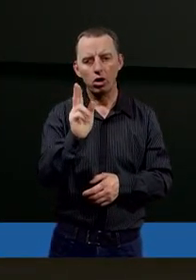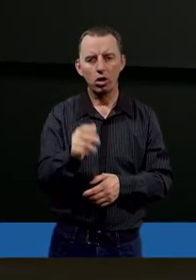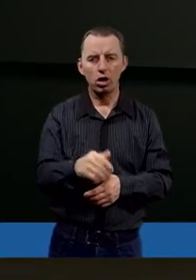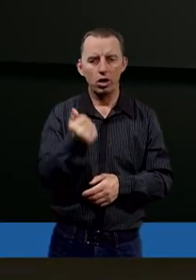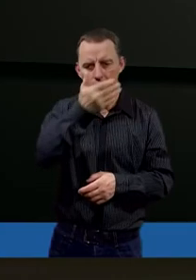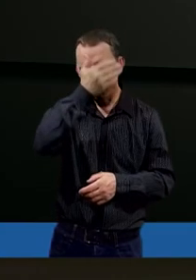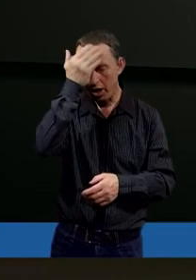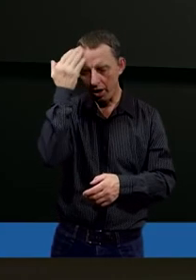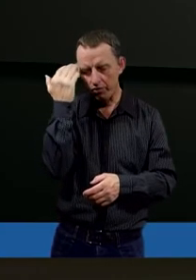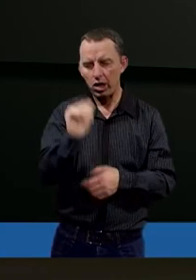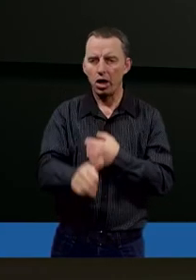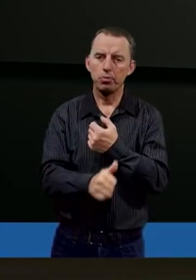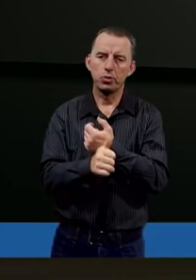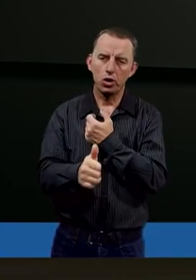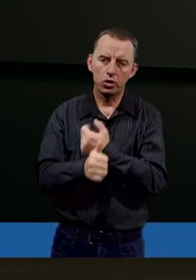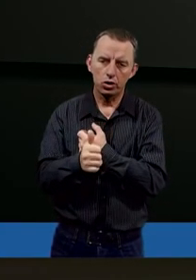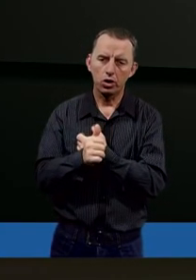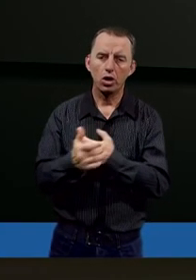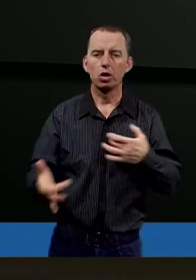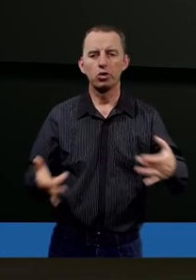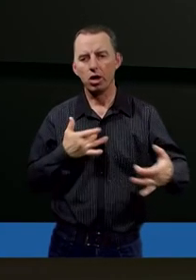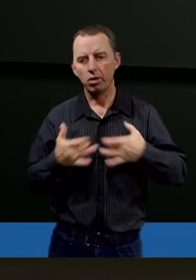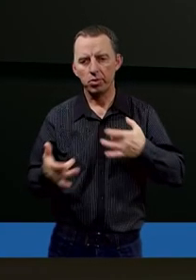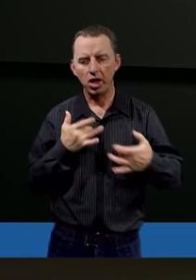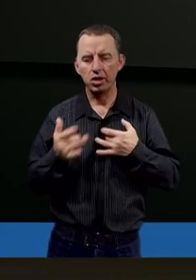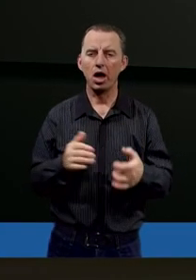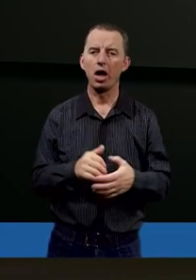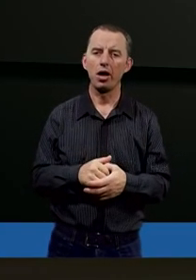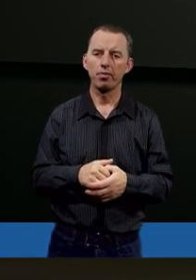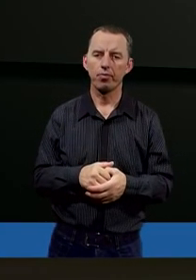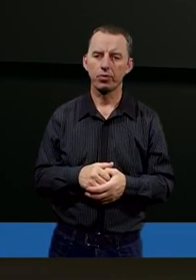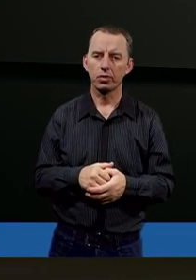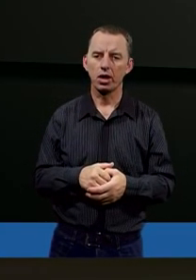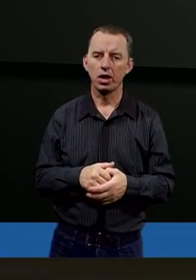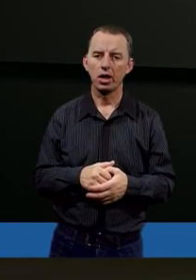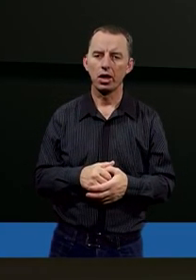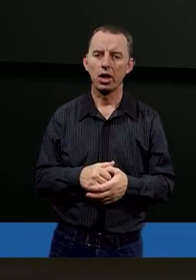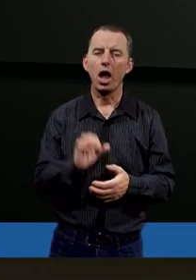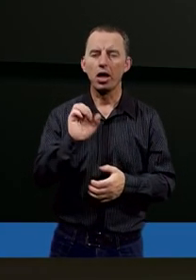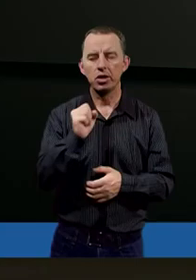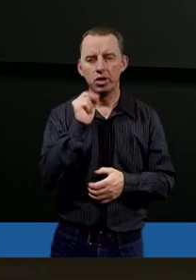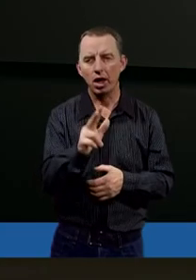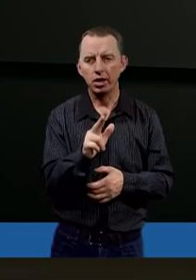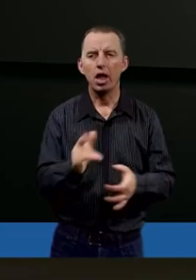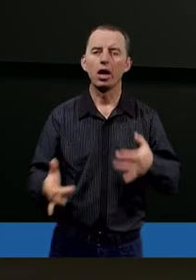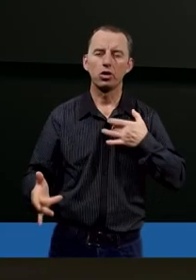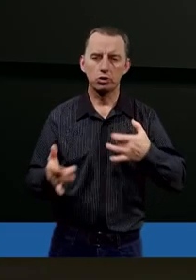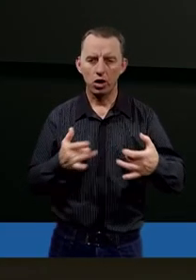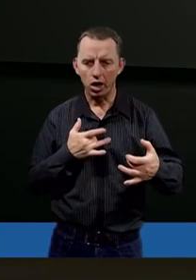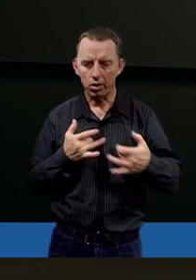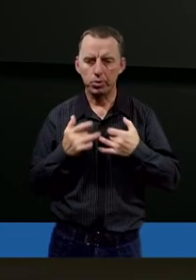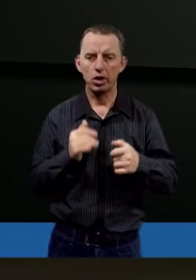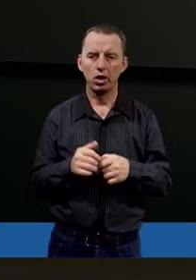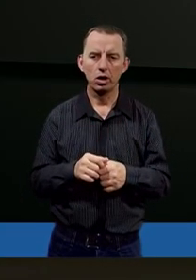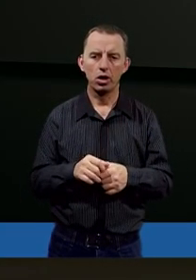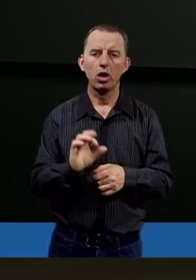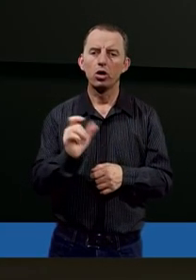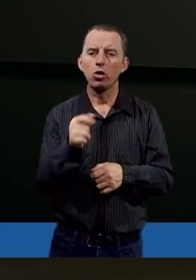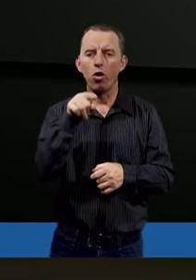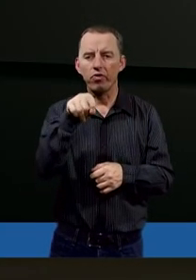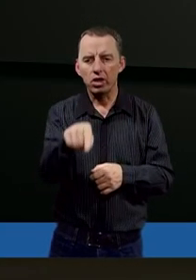widzi przyczyny swojego cierpienia, no, a jednak cierpi? I co